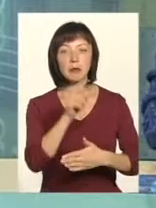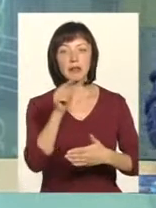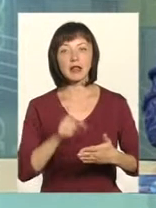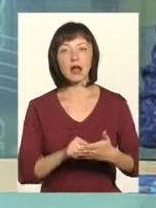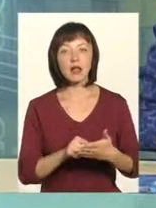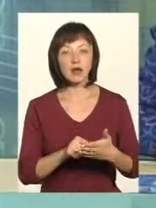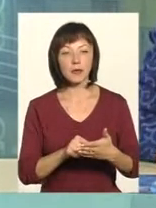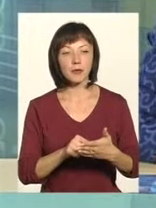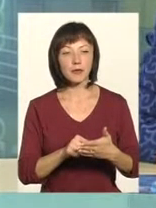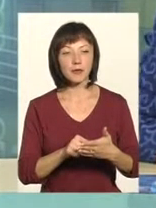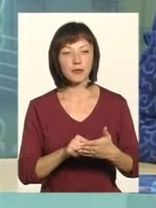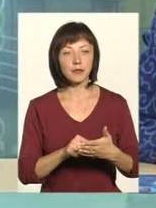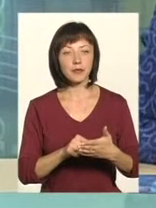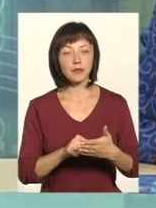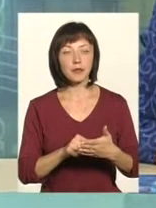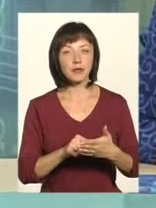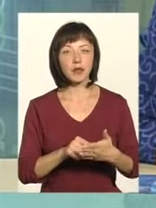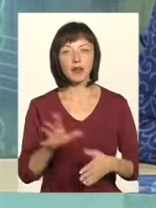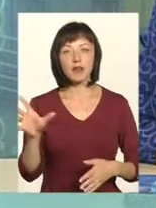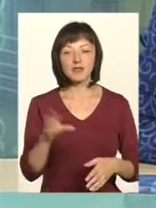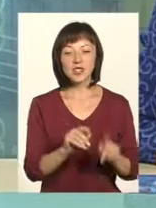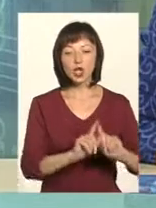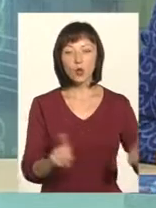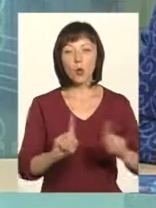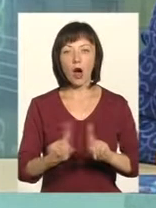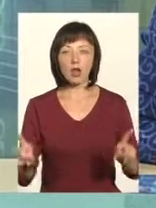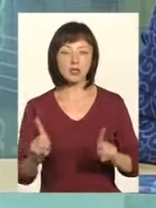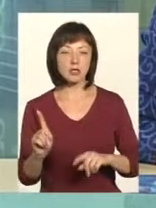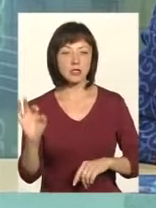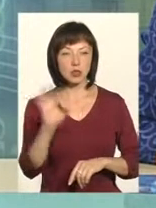не будуть законодавчо вирішені всі нюанси щодо